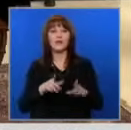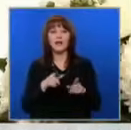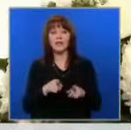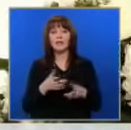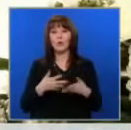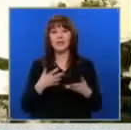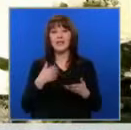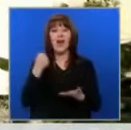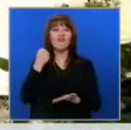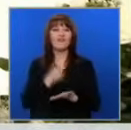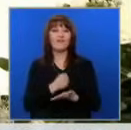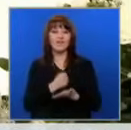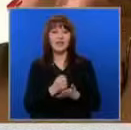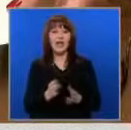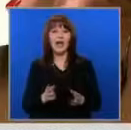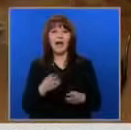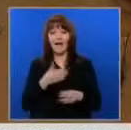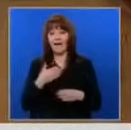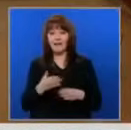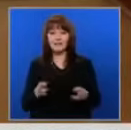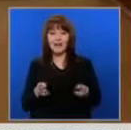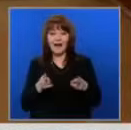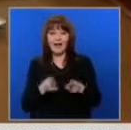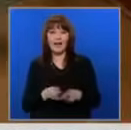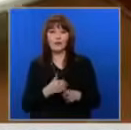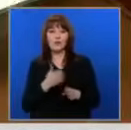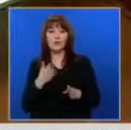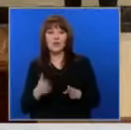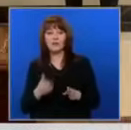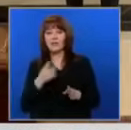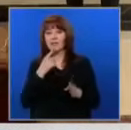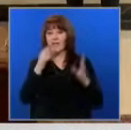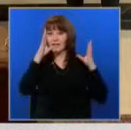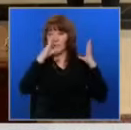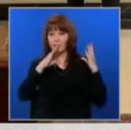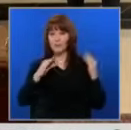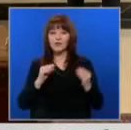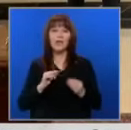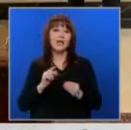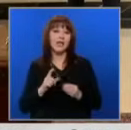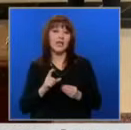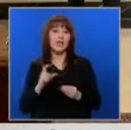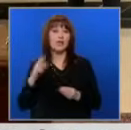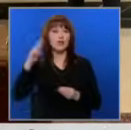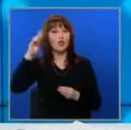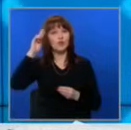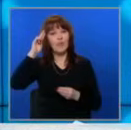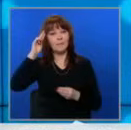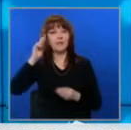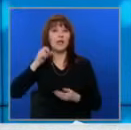изискванията за визи при краткосрочно пребиваване на притежателите на дипломатически и служебни паспорти.